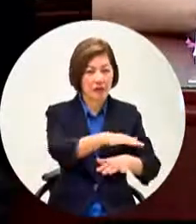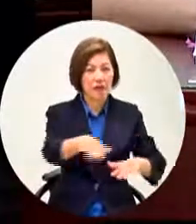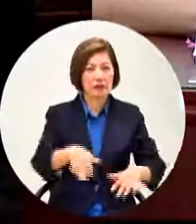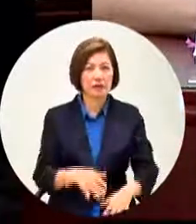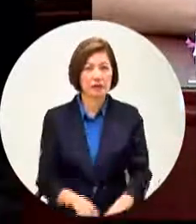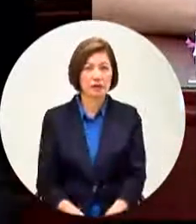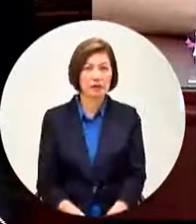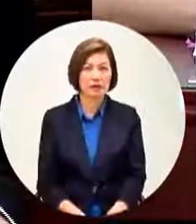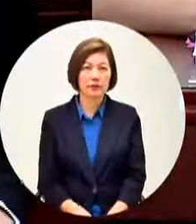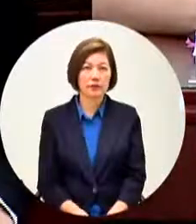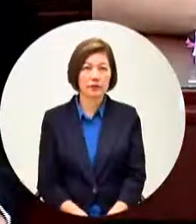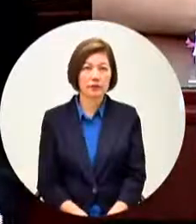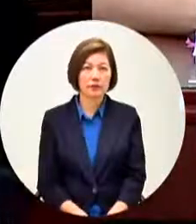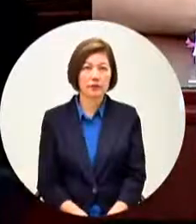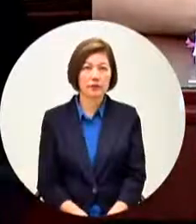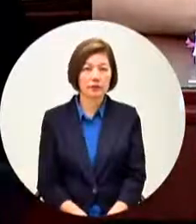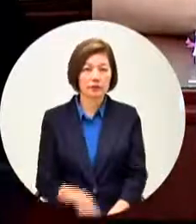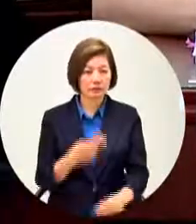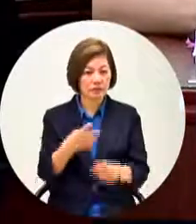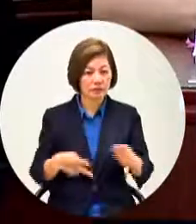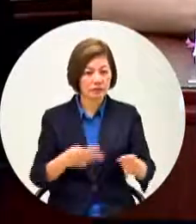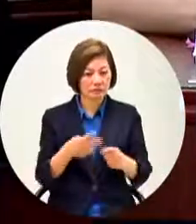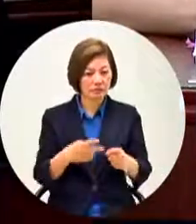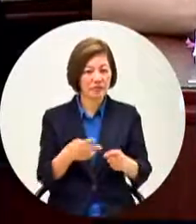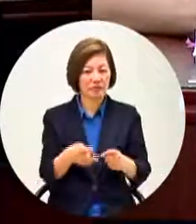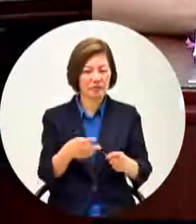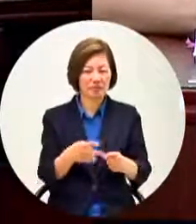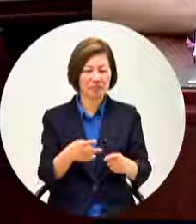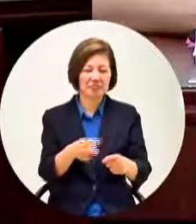已经剩差不多两年外寿命，对不对？